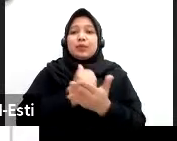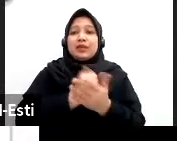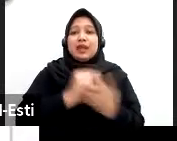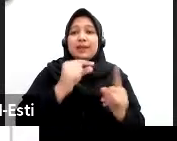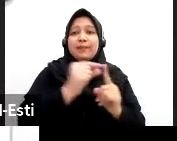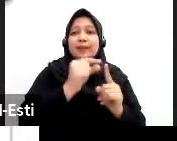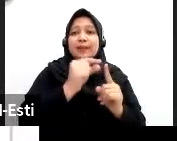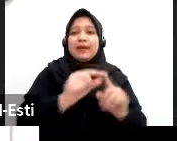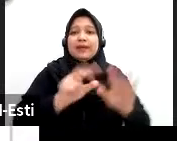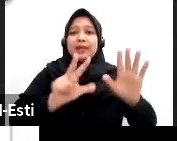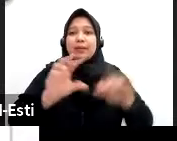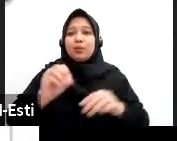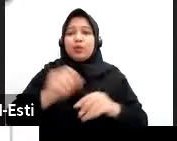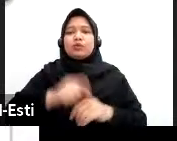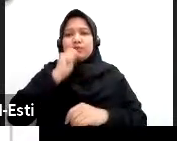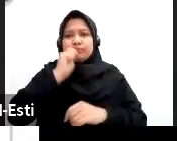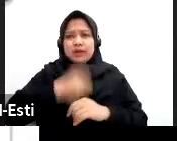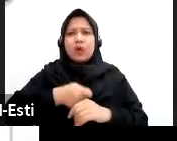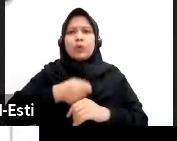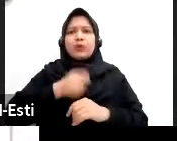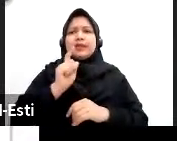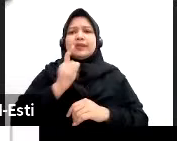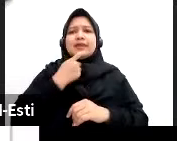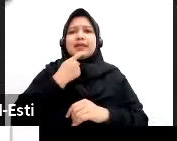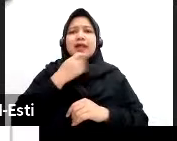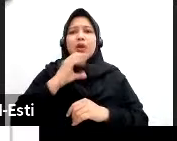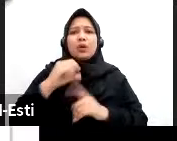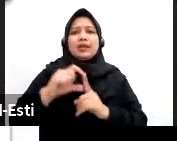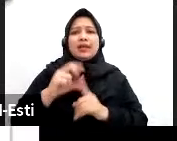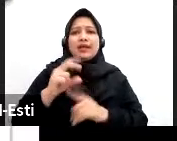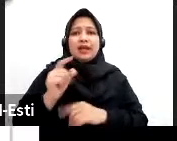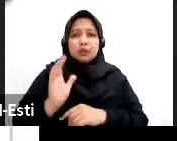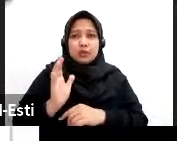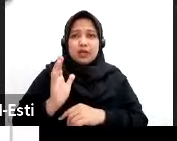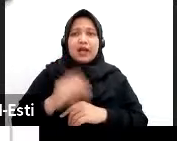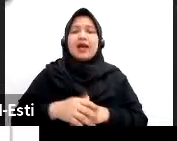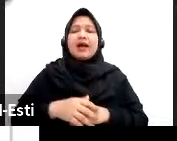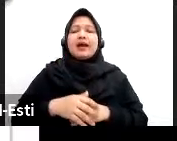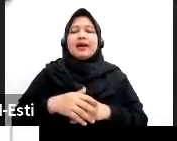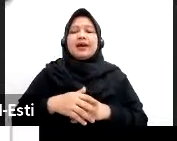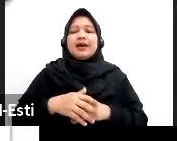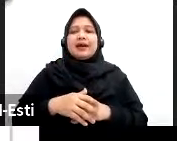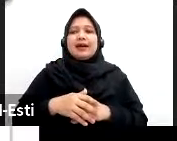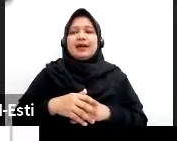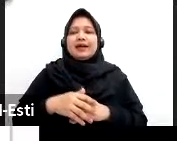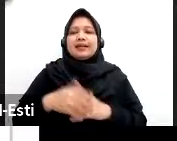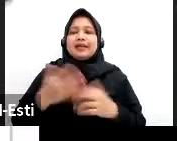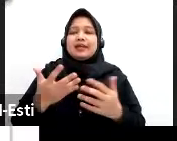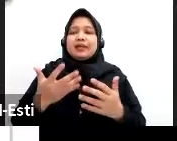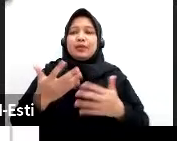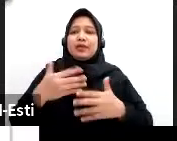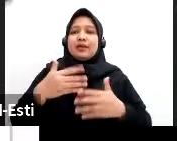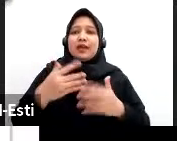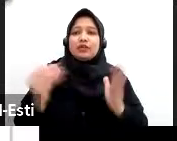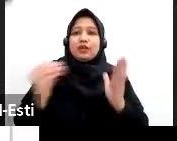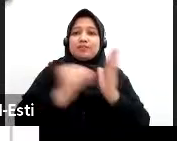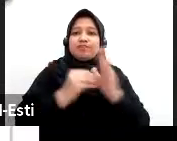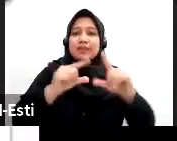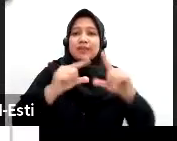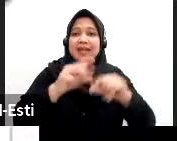80 sudah mengakui adanya oder baik yang kemudian dilaksanakan oleh apa namanya di Dalip biaya tiga misalnya